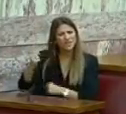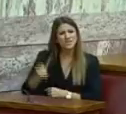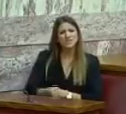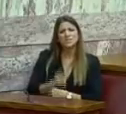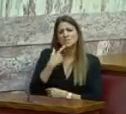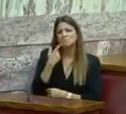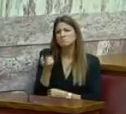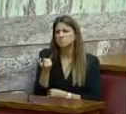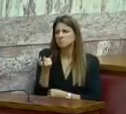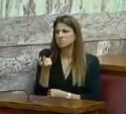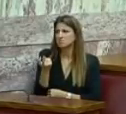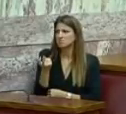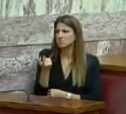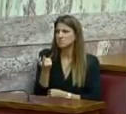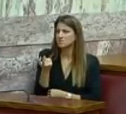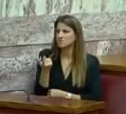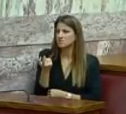δυστυχώς